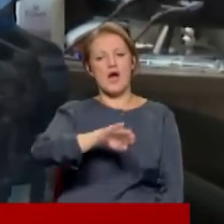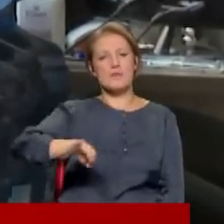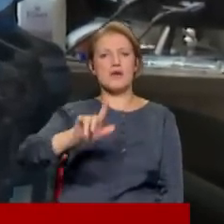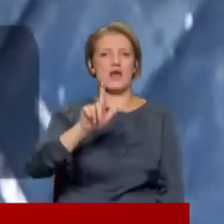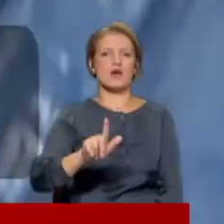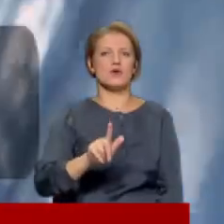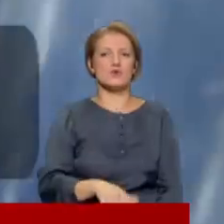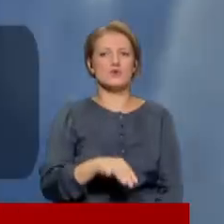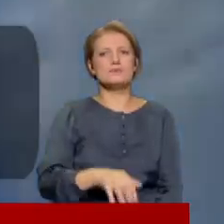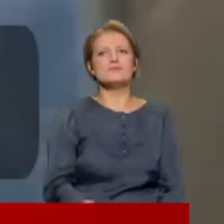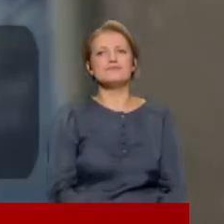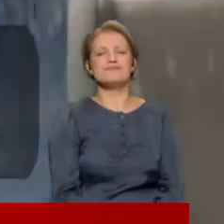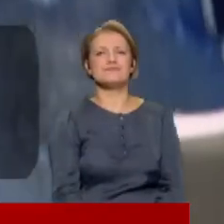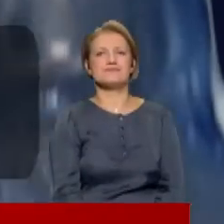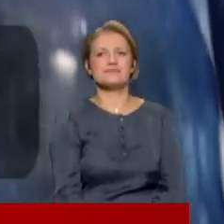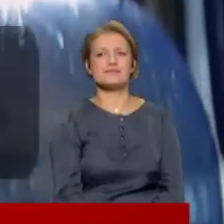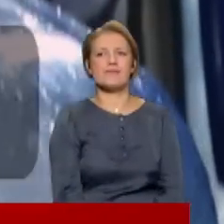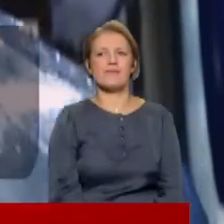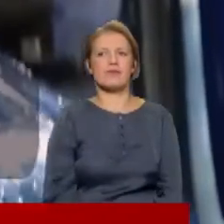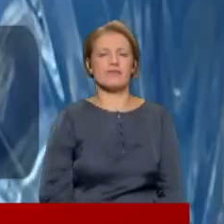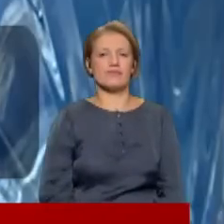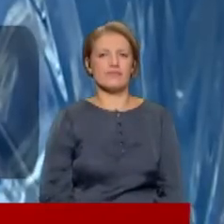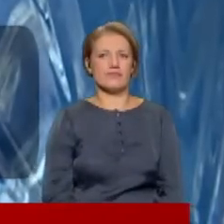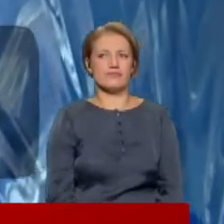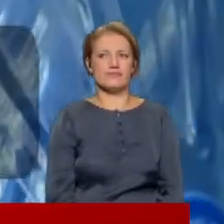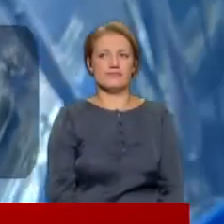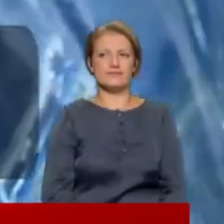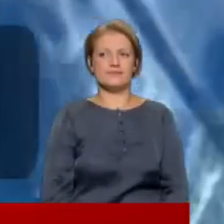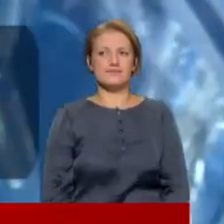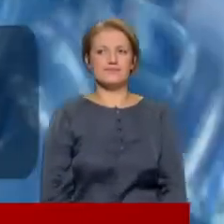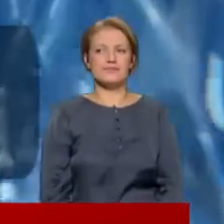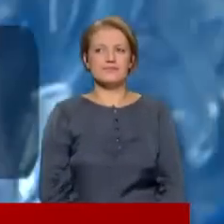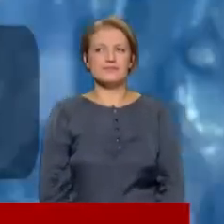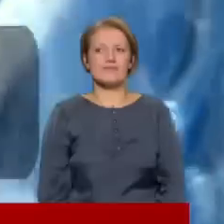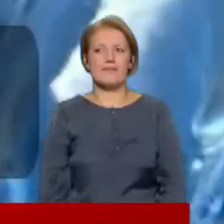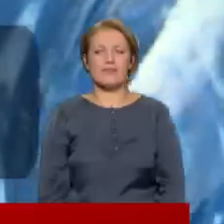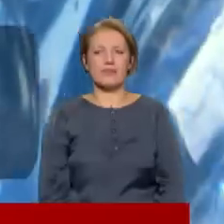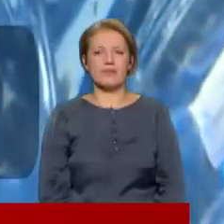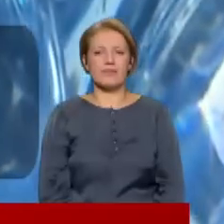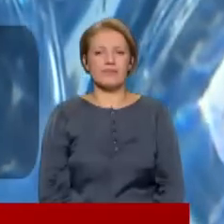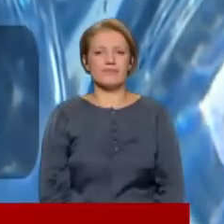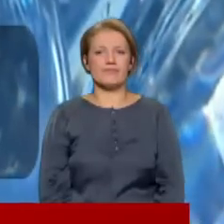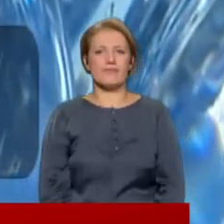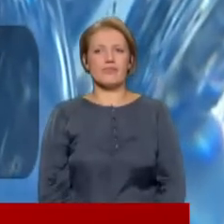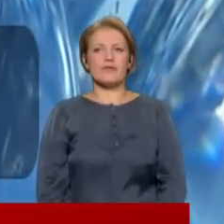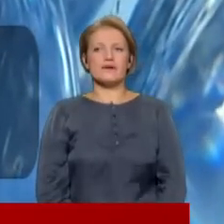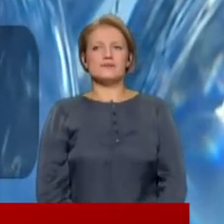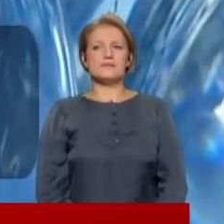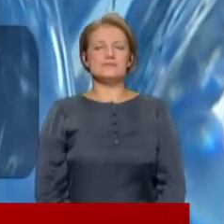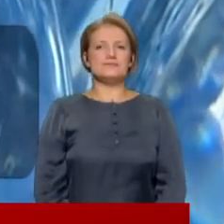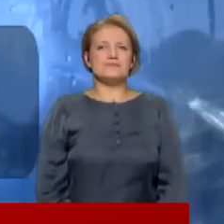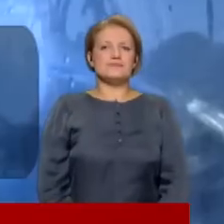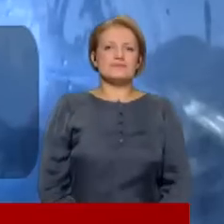ayırması gerekiyor. Şu anda maalesef her şeye zam geldiği gibi sulara da zam geliyor. İşin zorluğundan